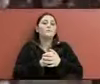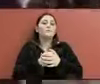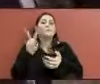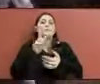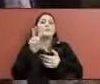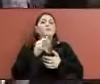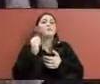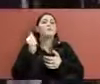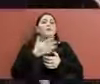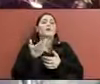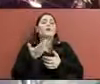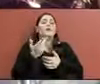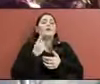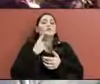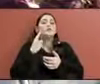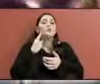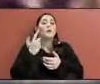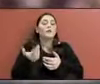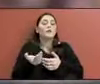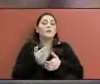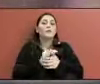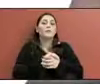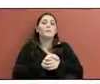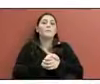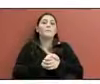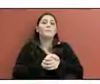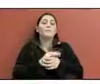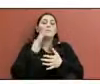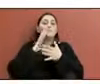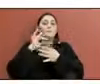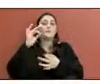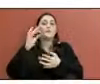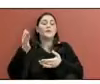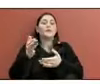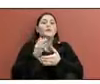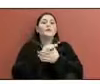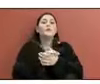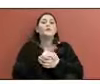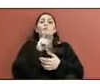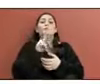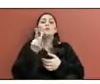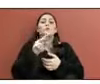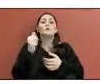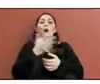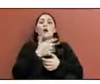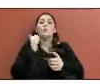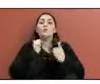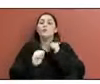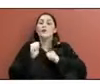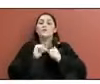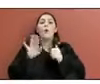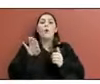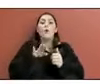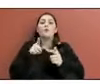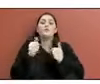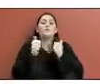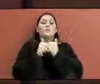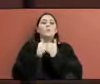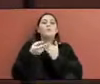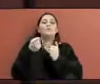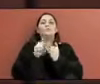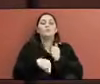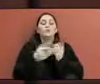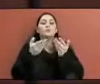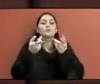20 tane işitme engelli bireyi 120 tane üniversite öğrencisiyle buluşturacağız ve yaklaşık 9